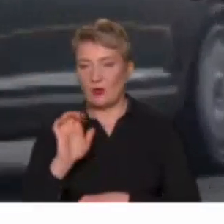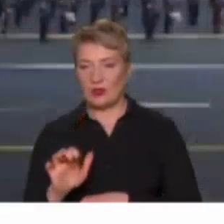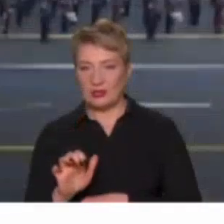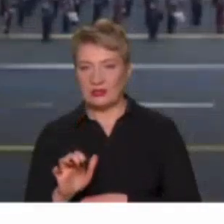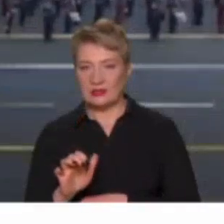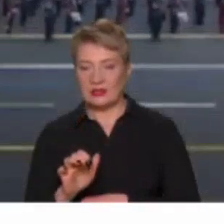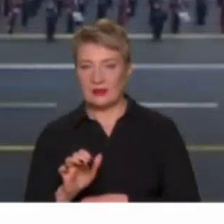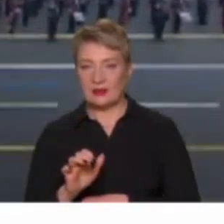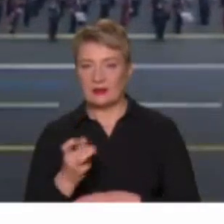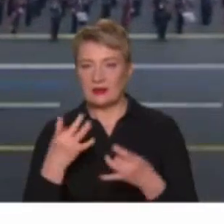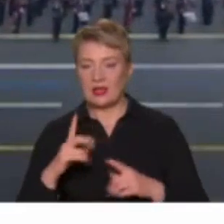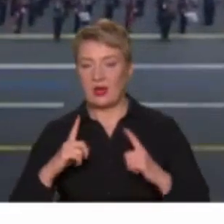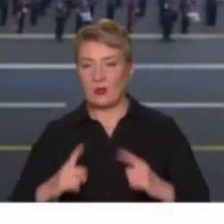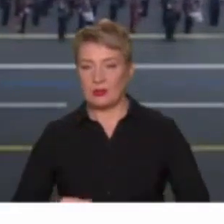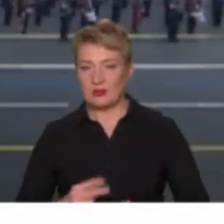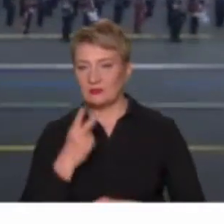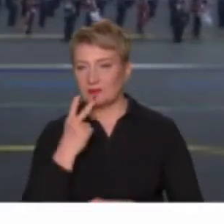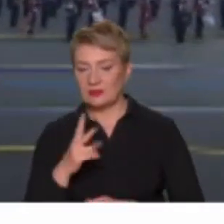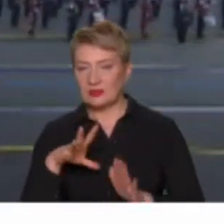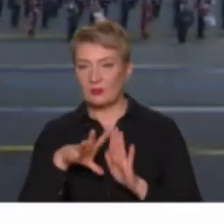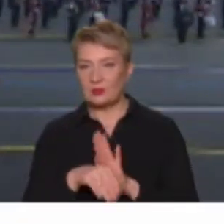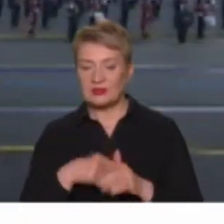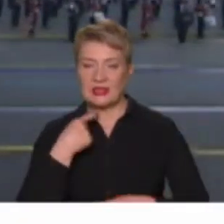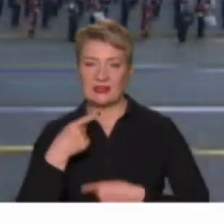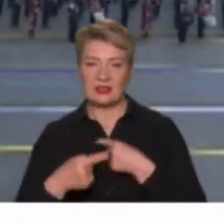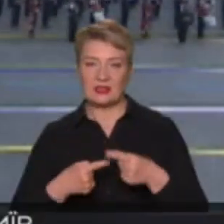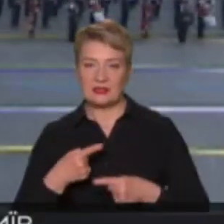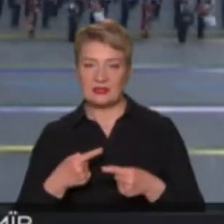виглядає смішно. Хоча виписується в традиції так званого «руского міра».